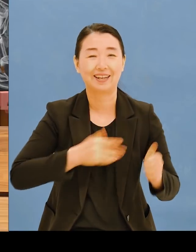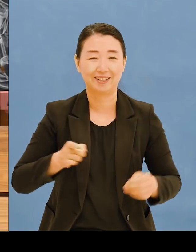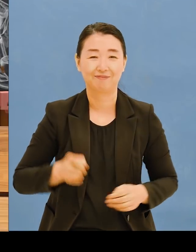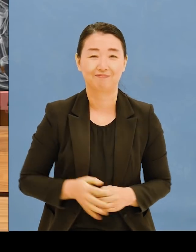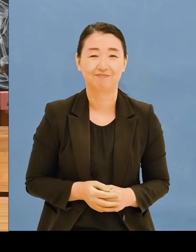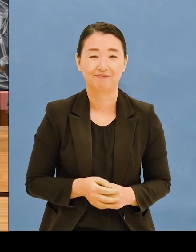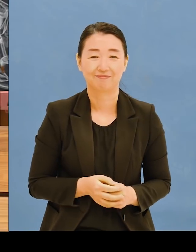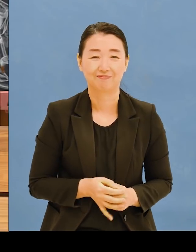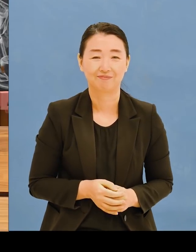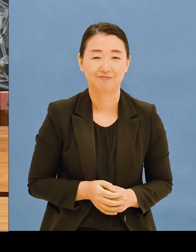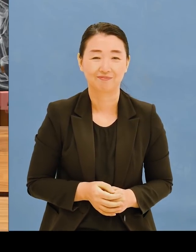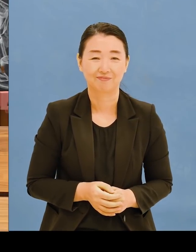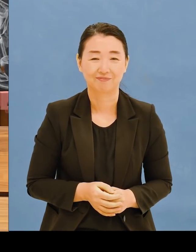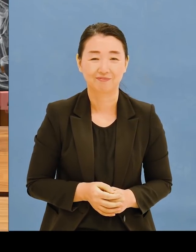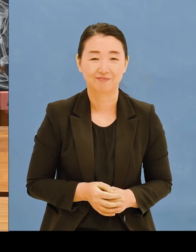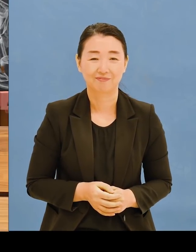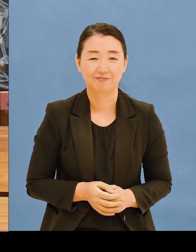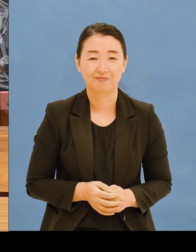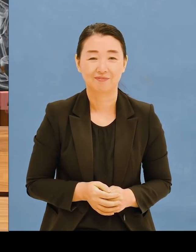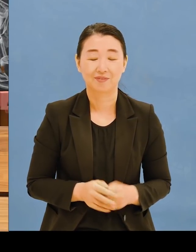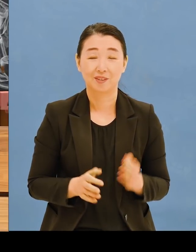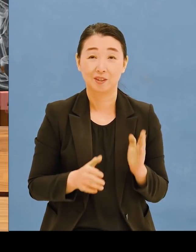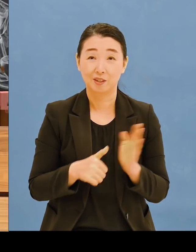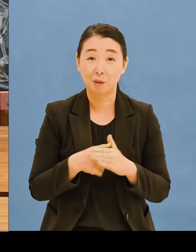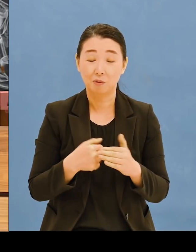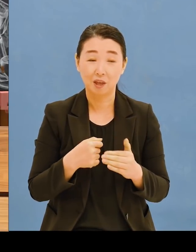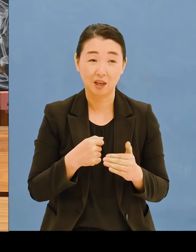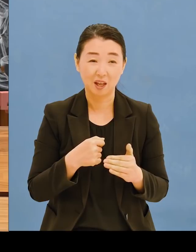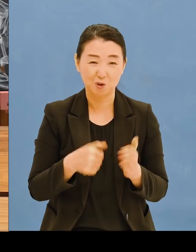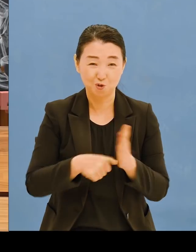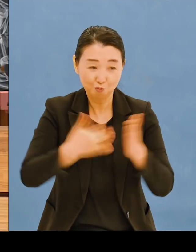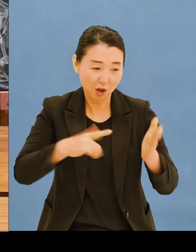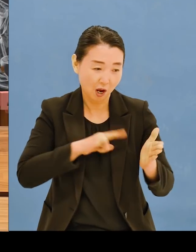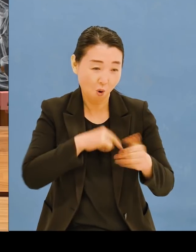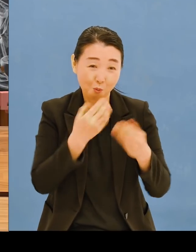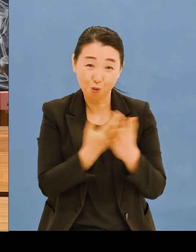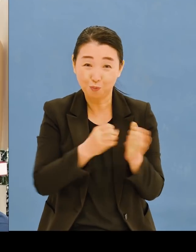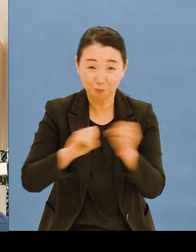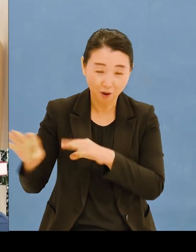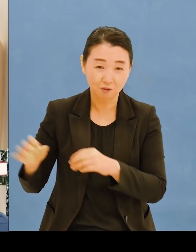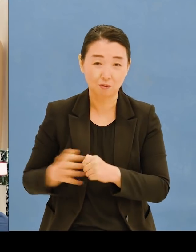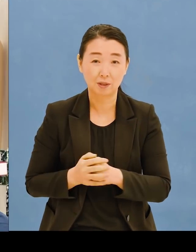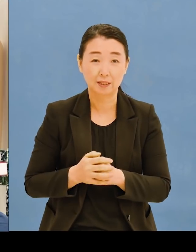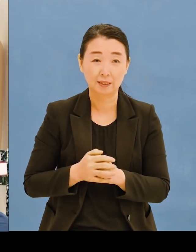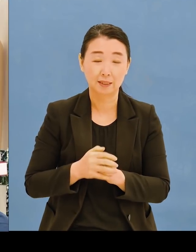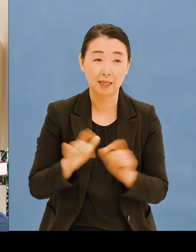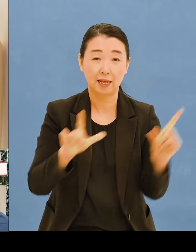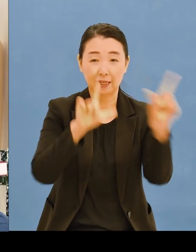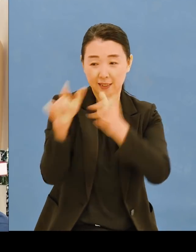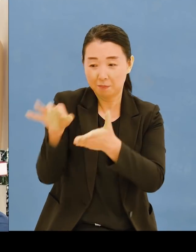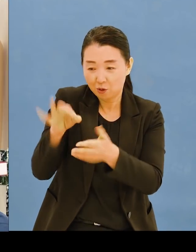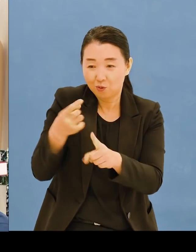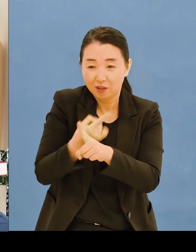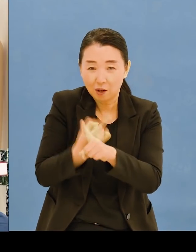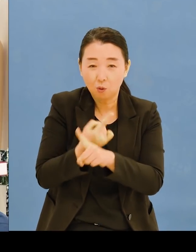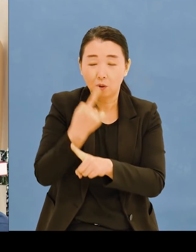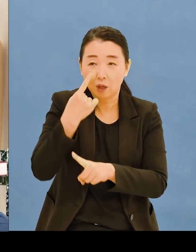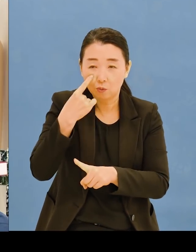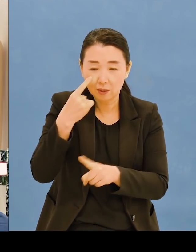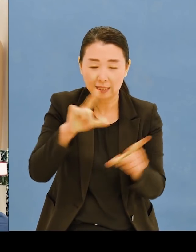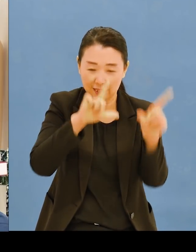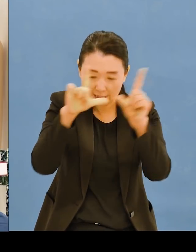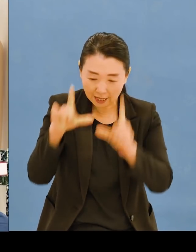예. 그래서 그냥 브랜드 옷들 다 좀 멀리, 뭔가 삶의 가치의 기준이 달라지는 거죠. 그렇죠. 그죠? 내 눈과 내 사고